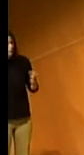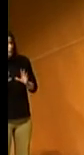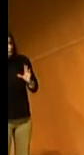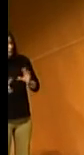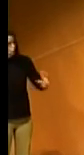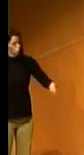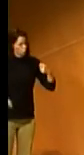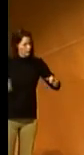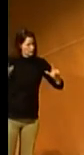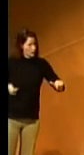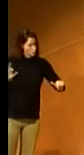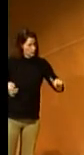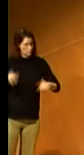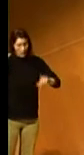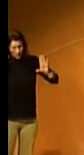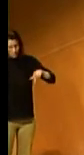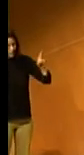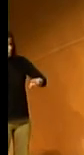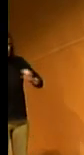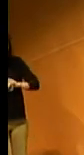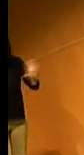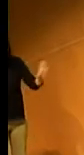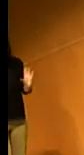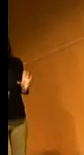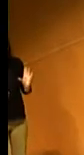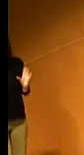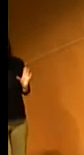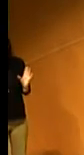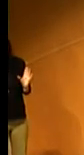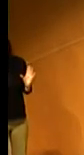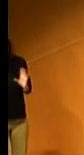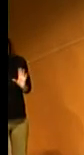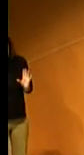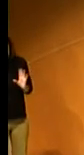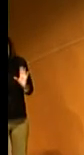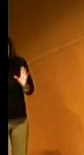d'une certaine façon. C'est parce que c'est compliqué aussi que ça marche, je crois.